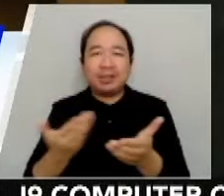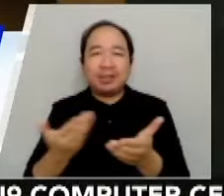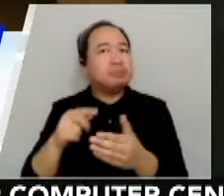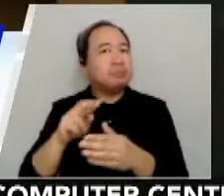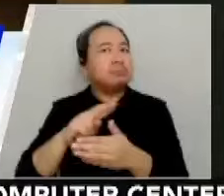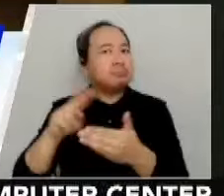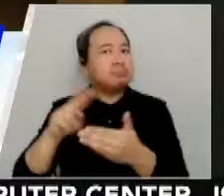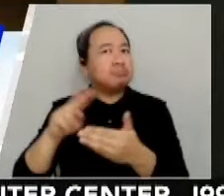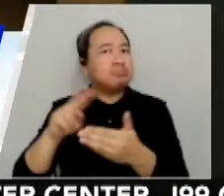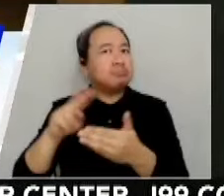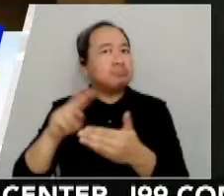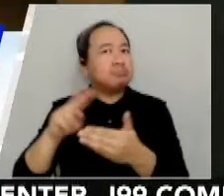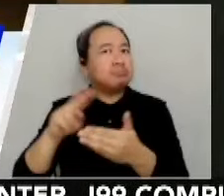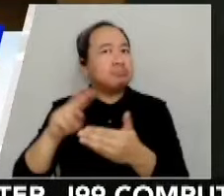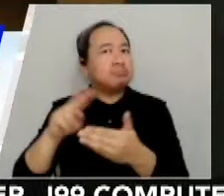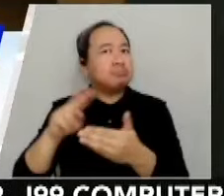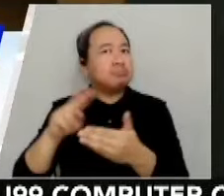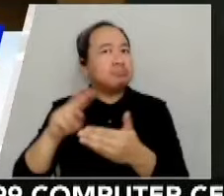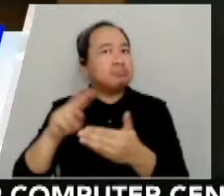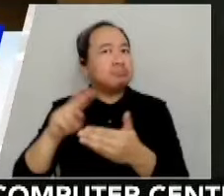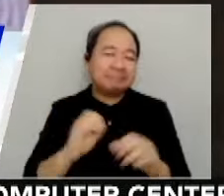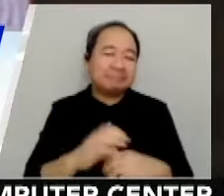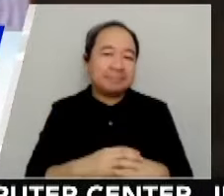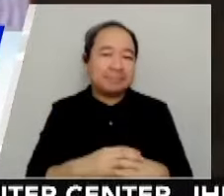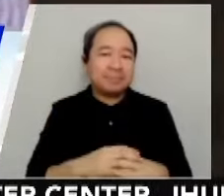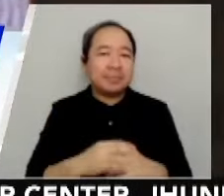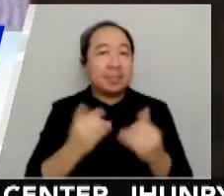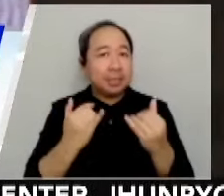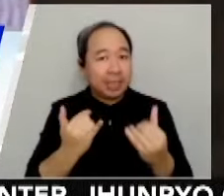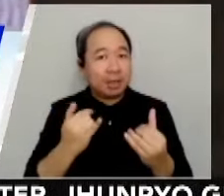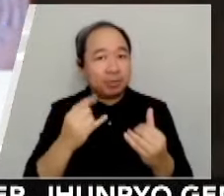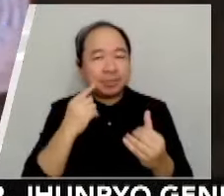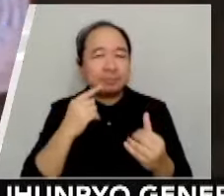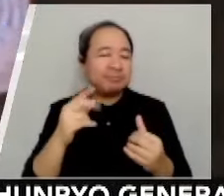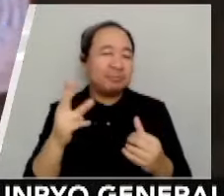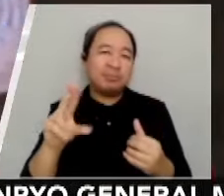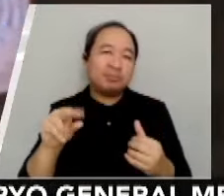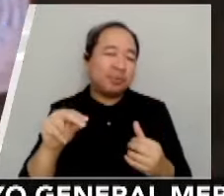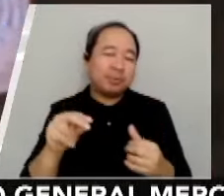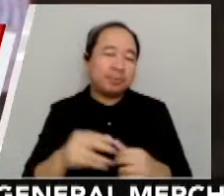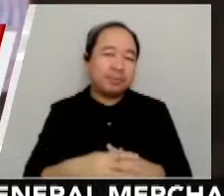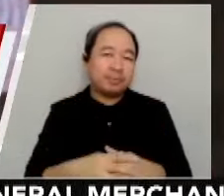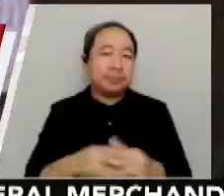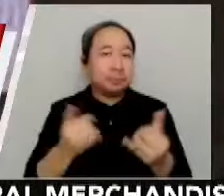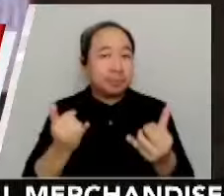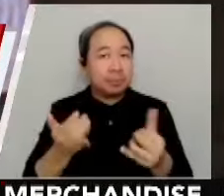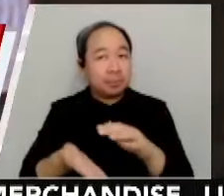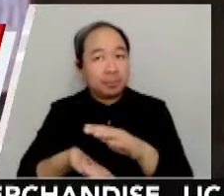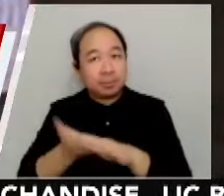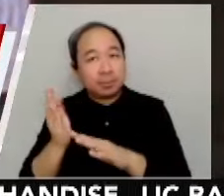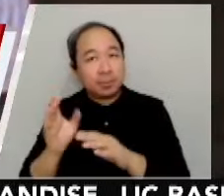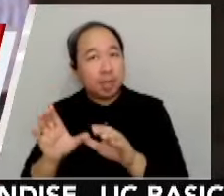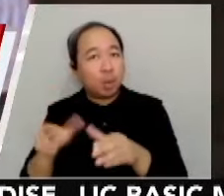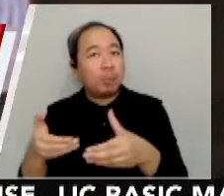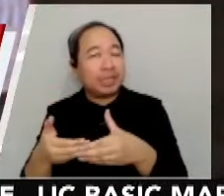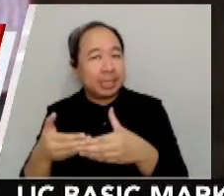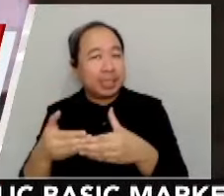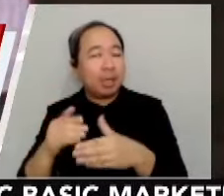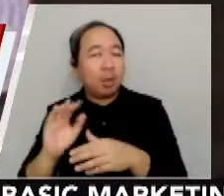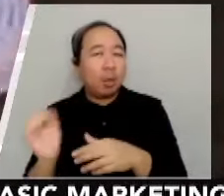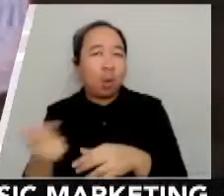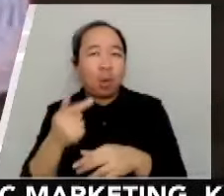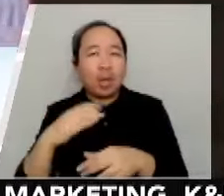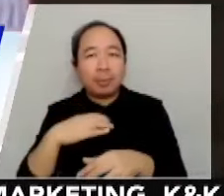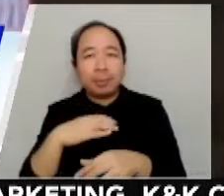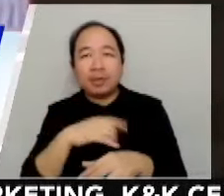For all of these reasons, Mr. Chairman, I vote no. Ngayong lusot na sa Committee of the Whole House ang RBH7, inaasahang